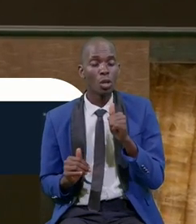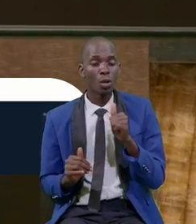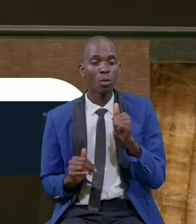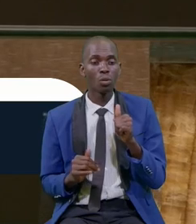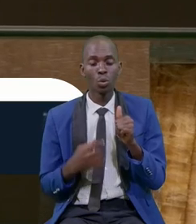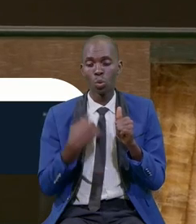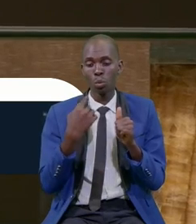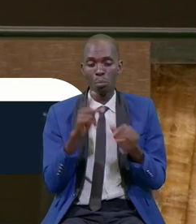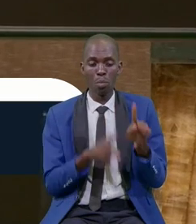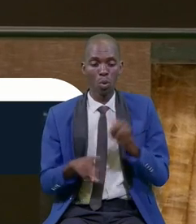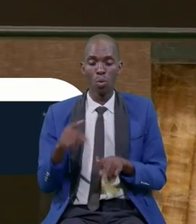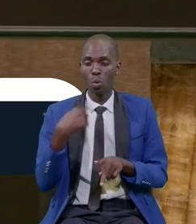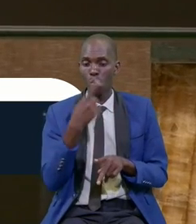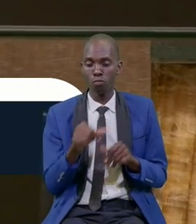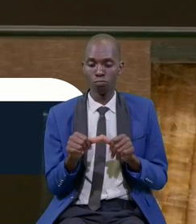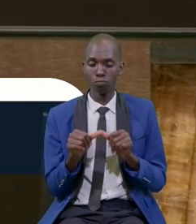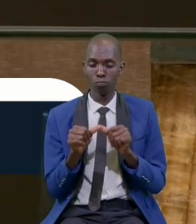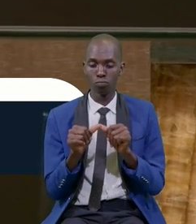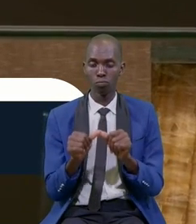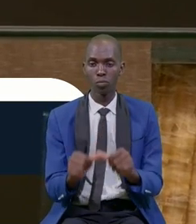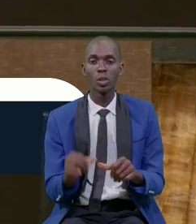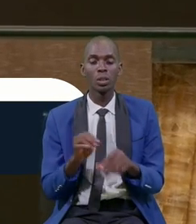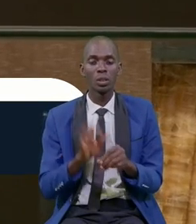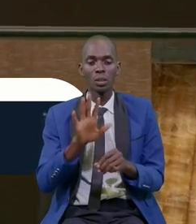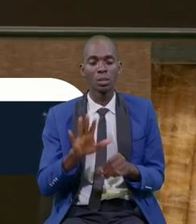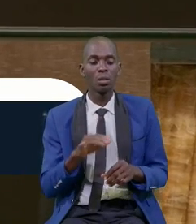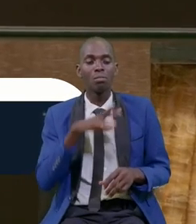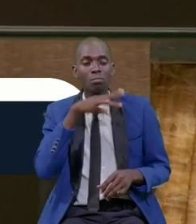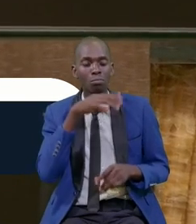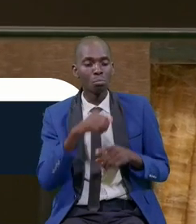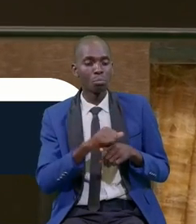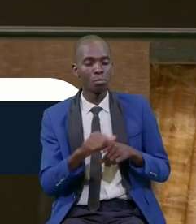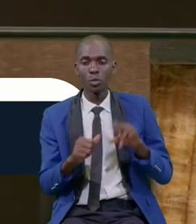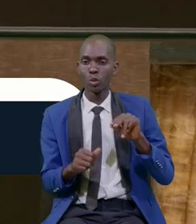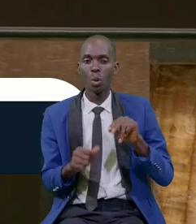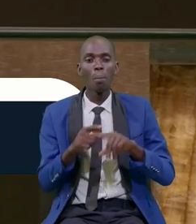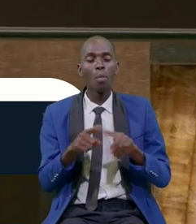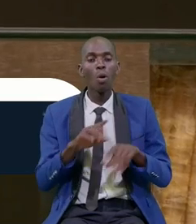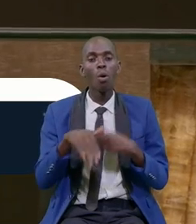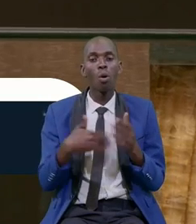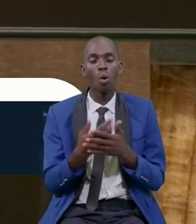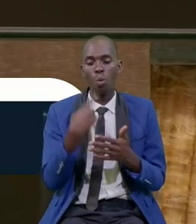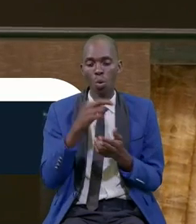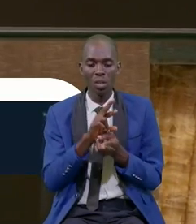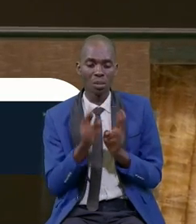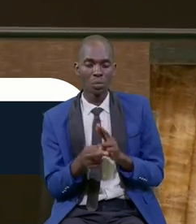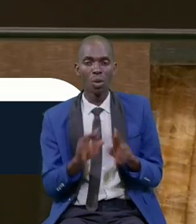Pas et non ceux qui demeurent dans leur abomination, mais ceux qui se repentent,